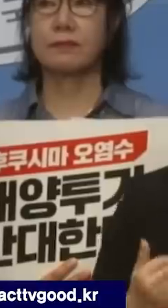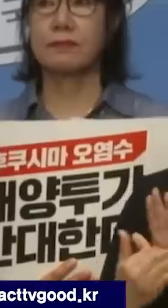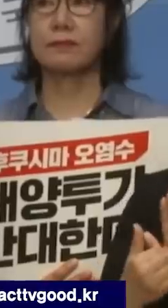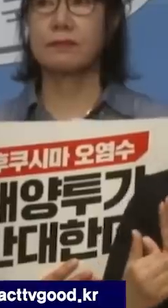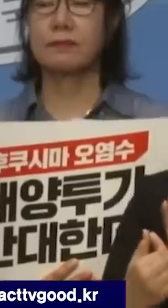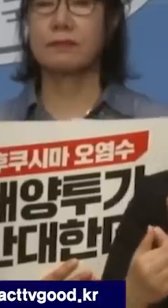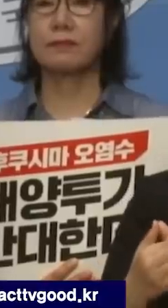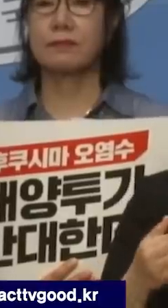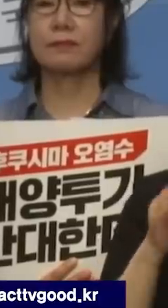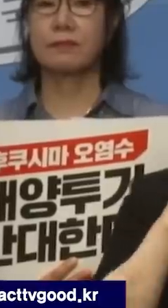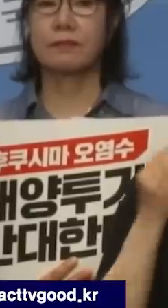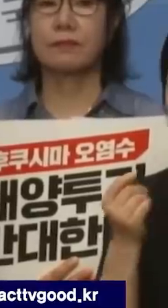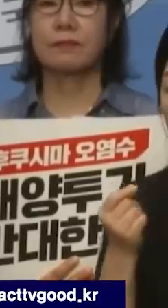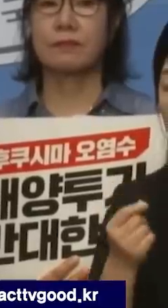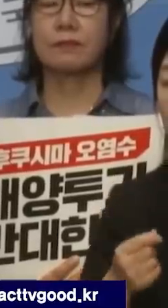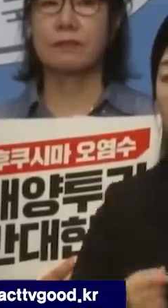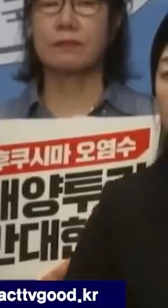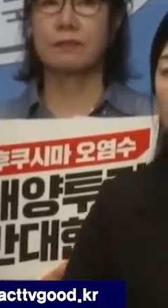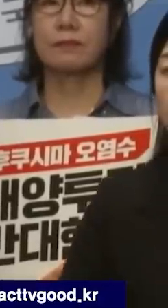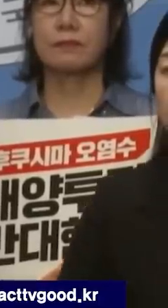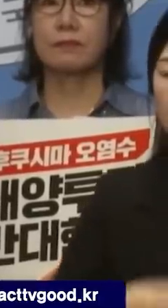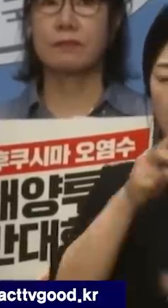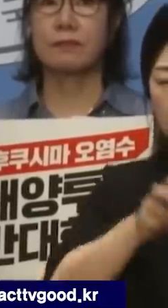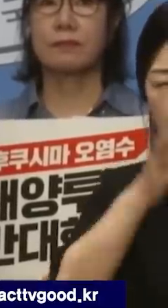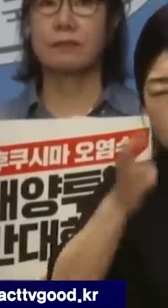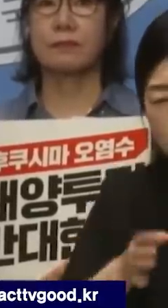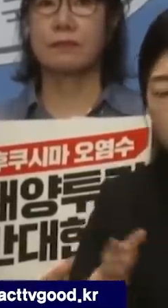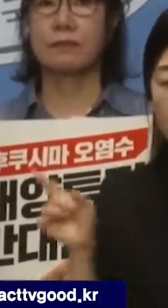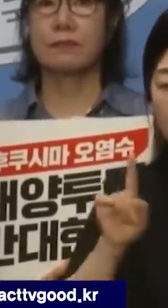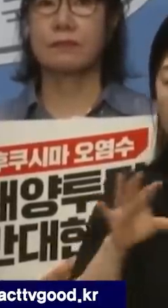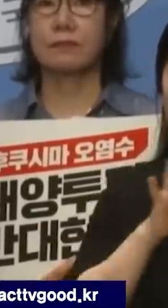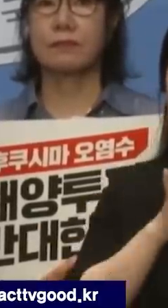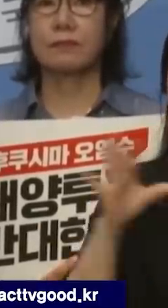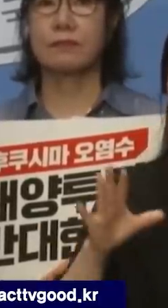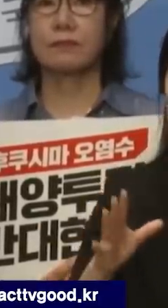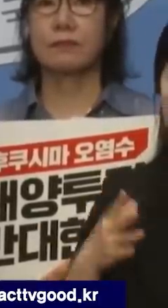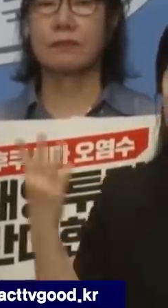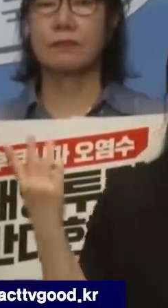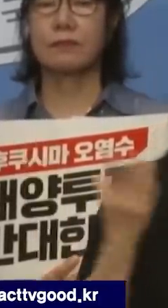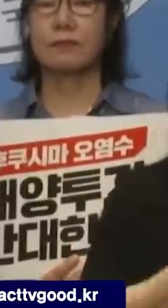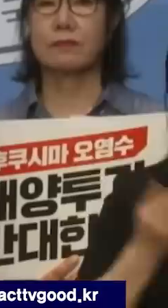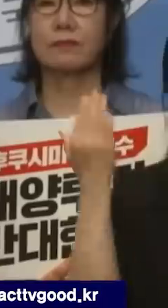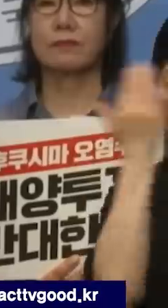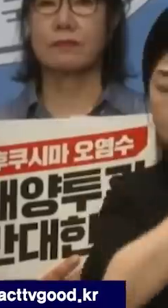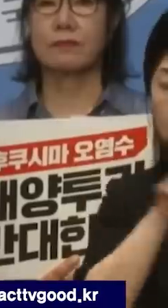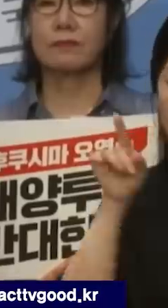되지 않겠습니까? 몇십 년이 걸리든 완전히 안전하다고,